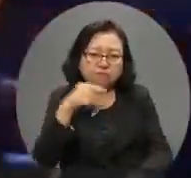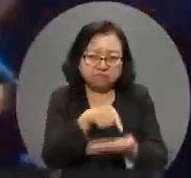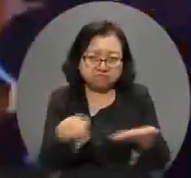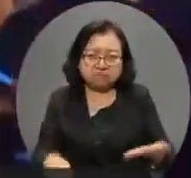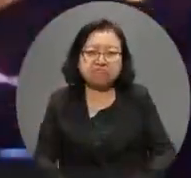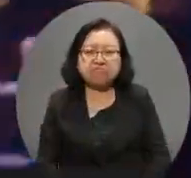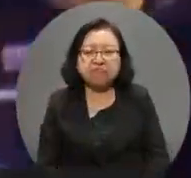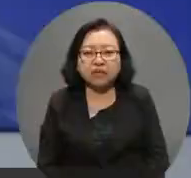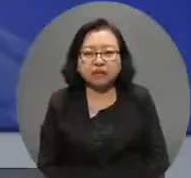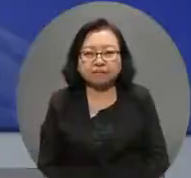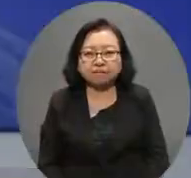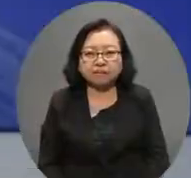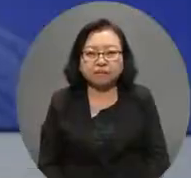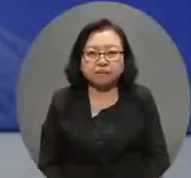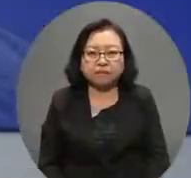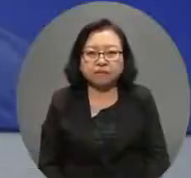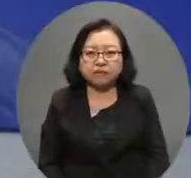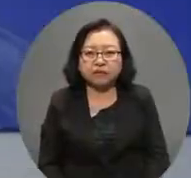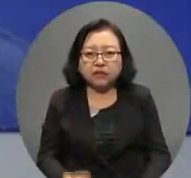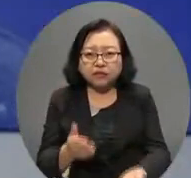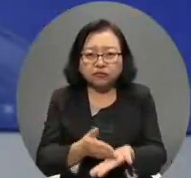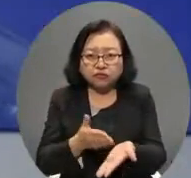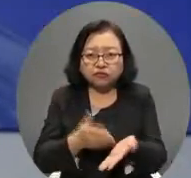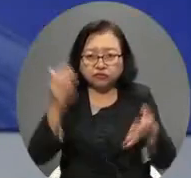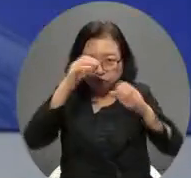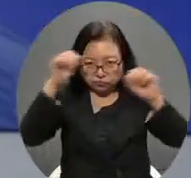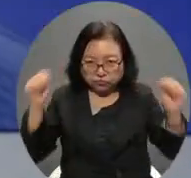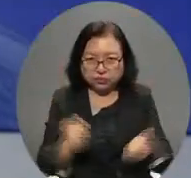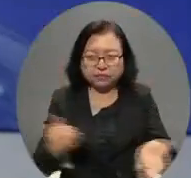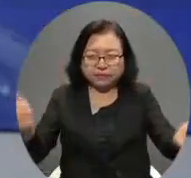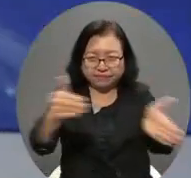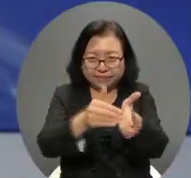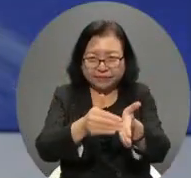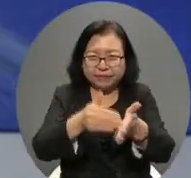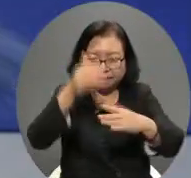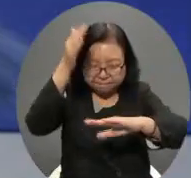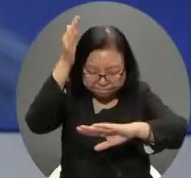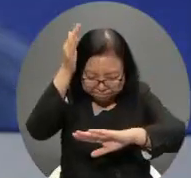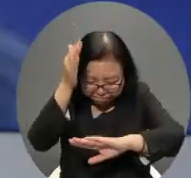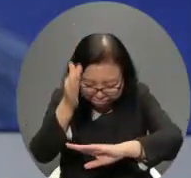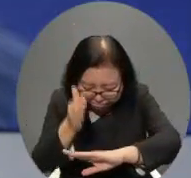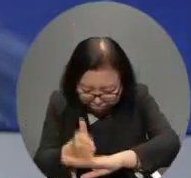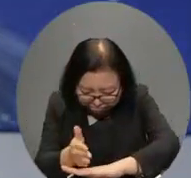뉴스데스크 충북 소식 마칩니다. 고맙습니다.